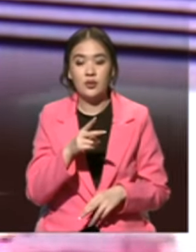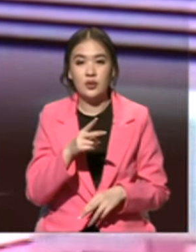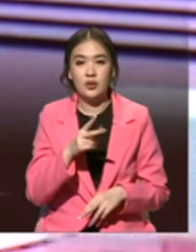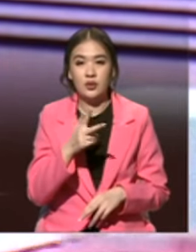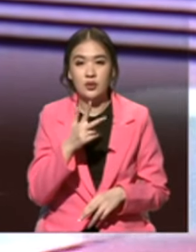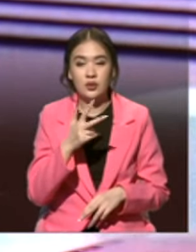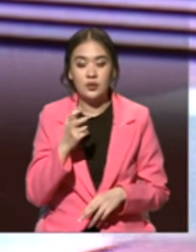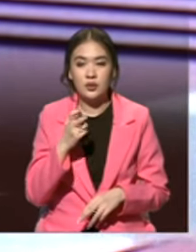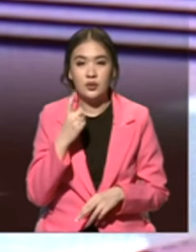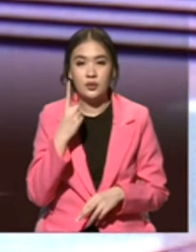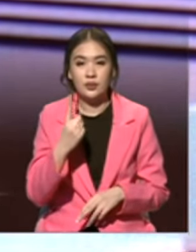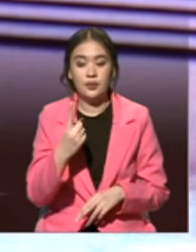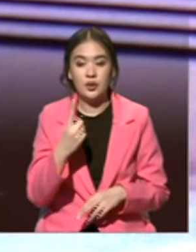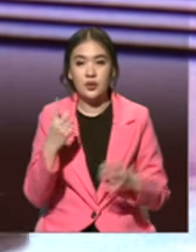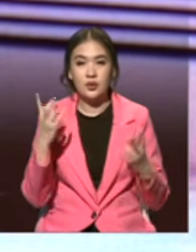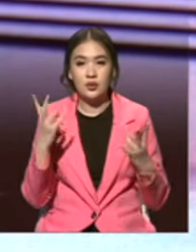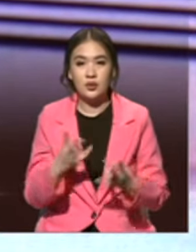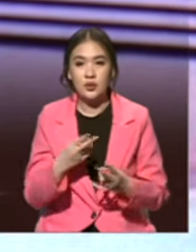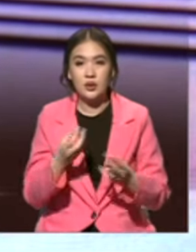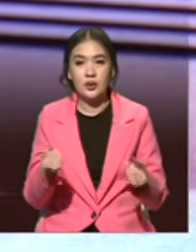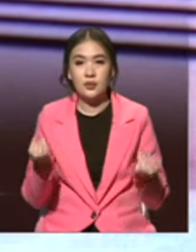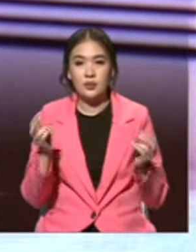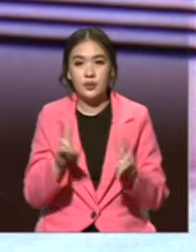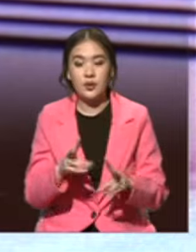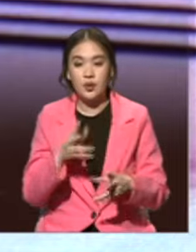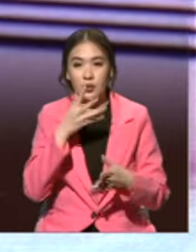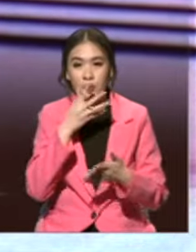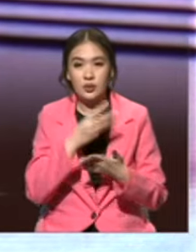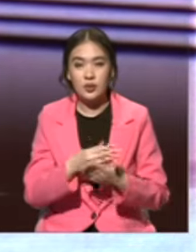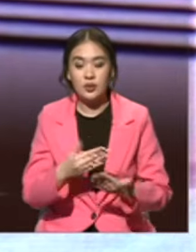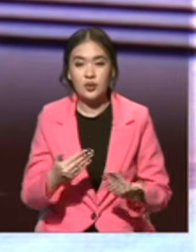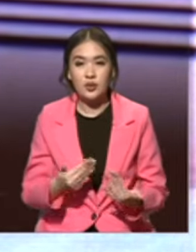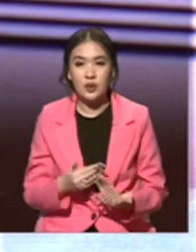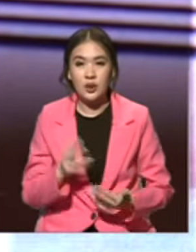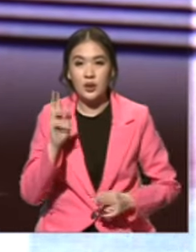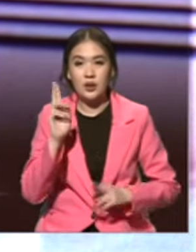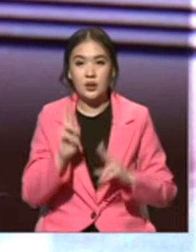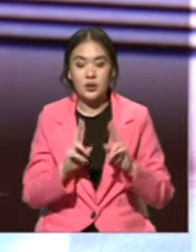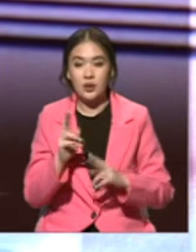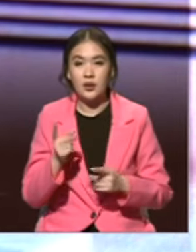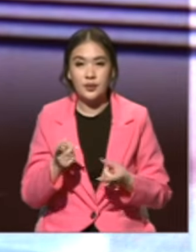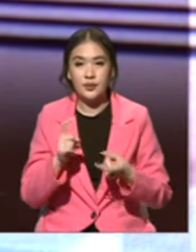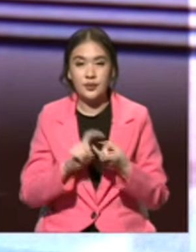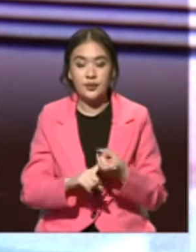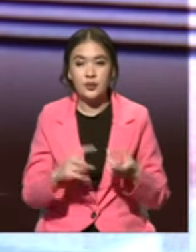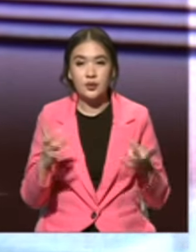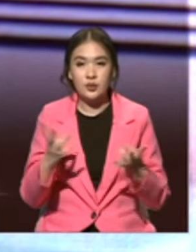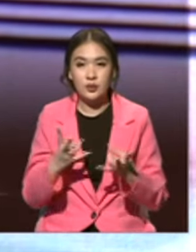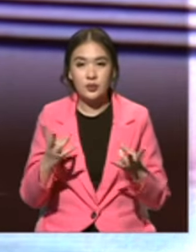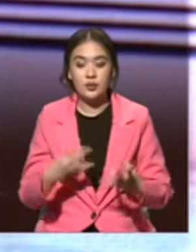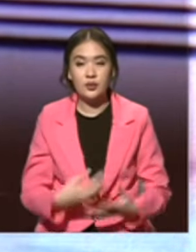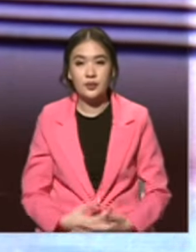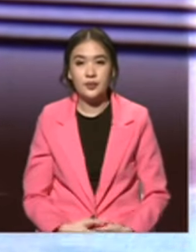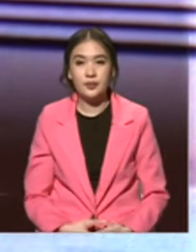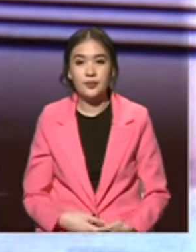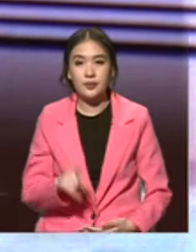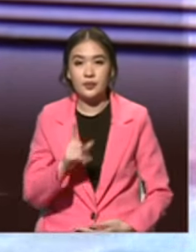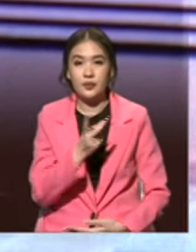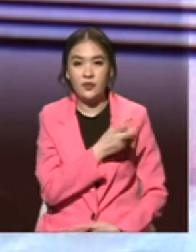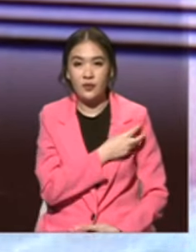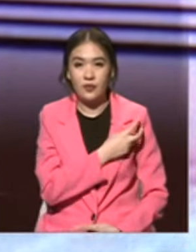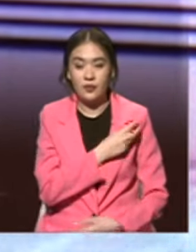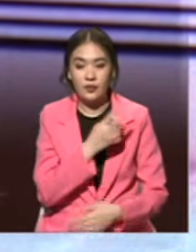ветеринар пункт керек екен бүгінгі күні. Арнайы өзі жеке тұратын. Бұл ережеге сәйкес сондай мекемелер болу керек. Неге десеңіз, бұнда дәрігер